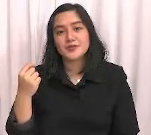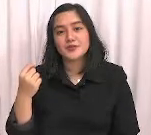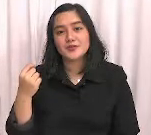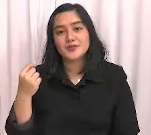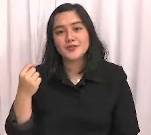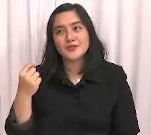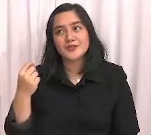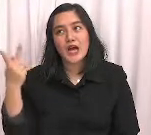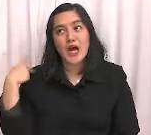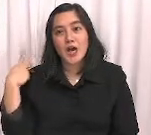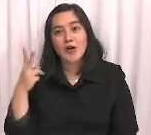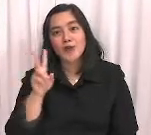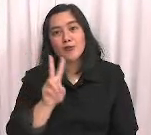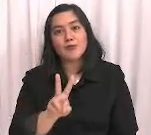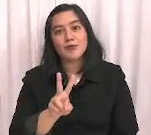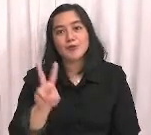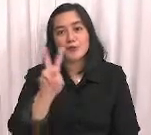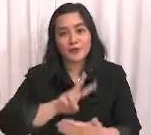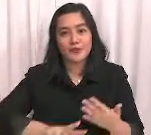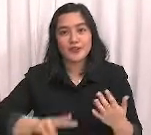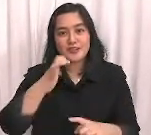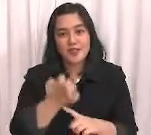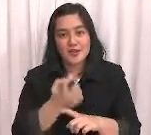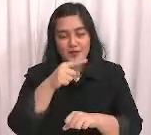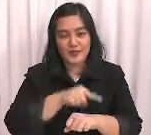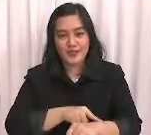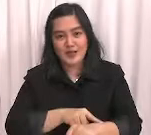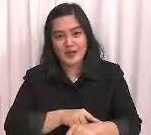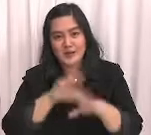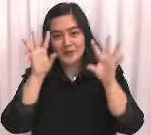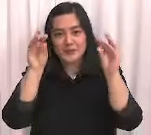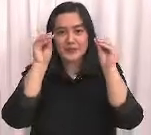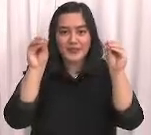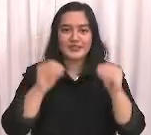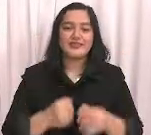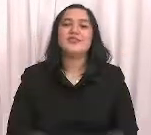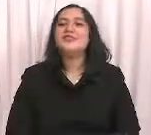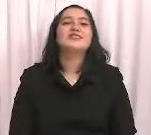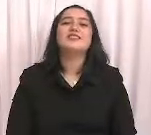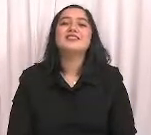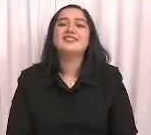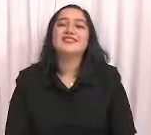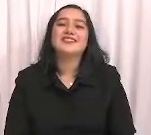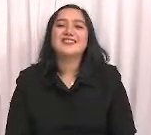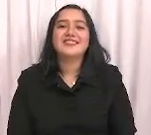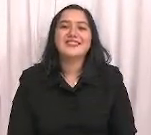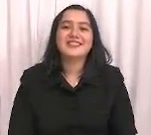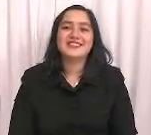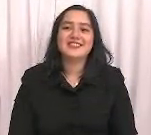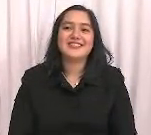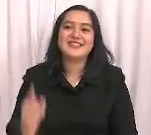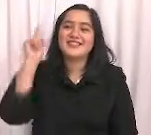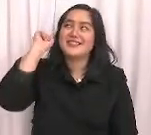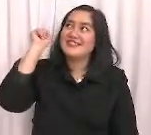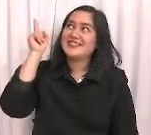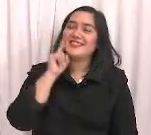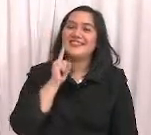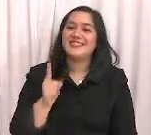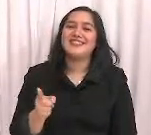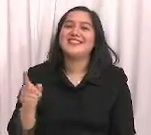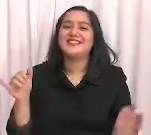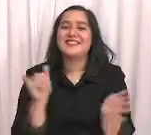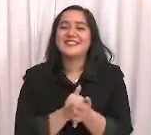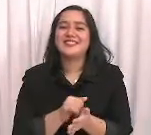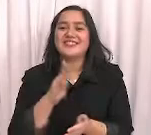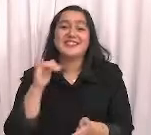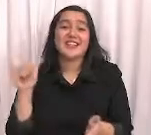tatalakayin ko po sa inyo, no? At yung co-host ko, magpapaliwanag sila kung paano nila na-experience po ito, no?